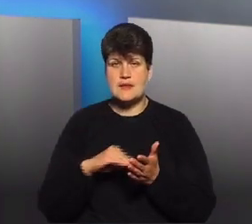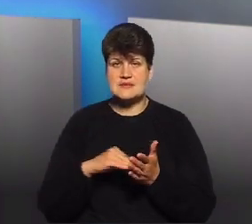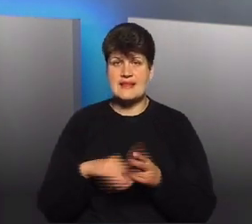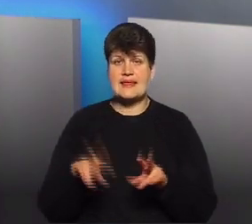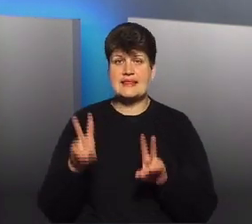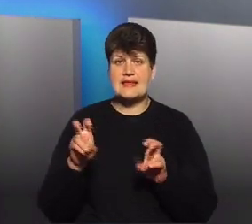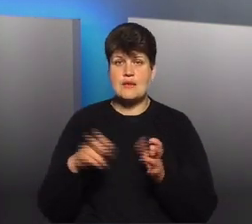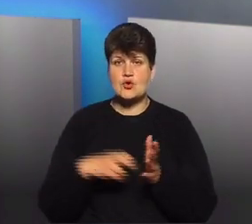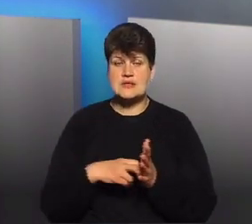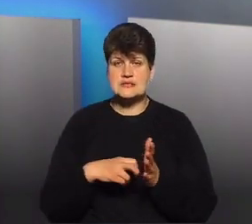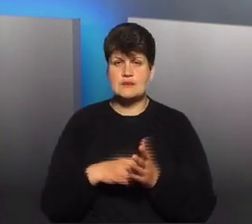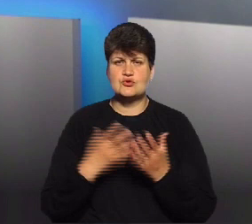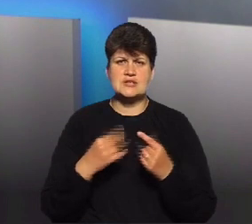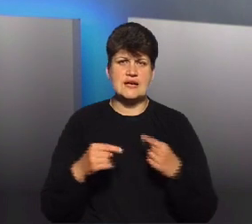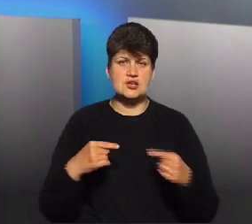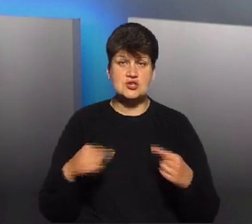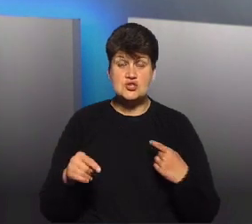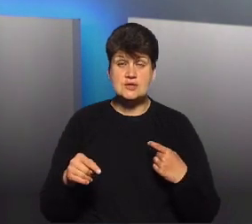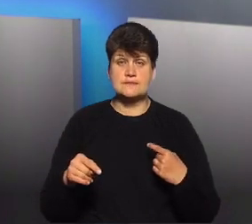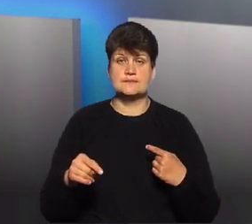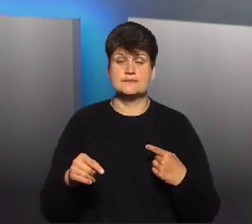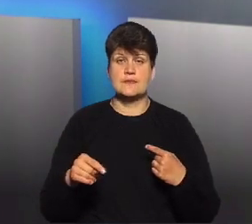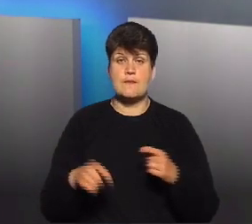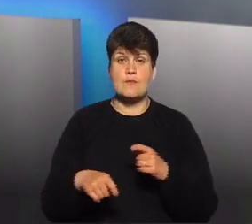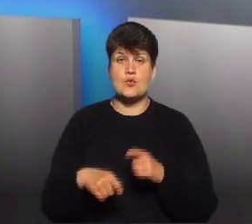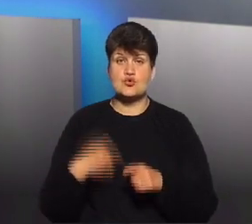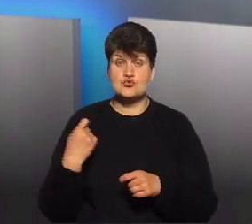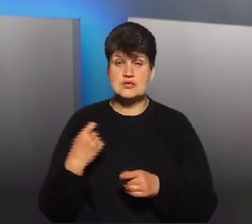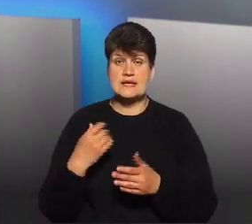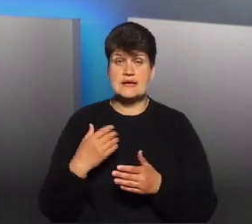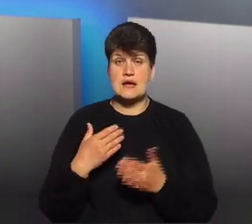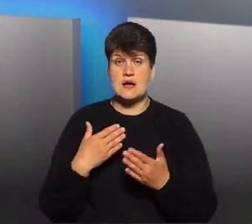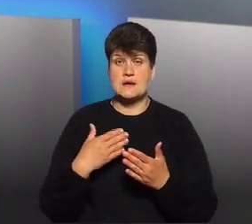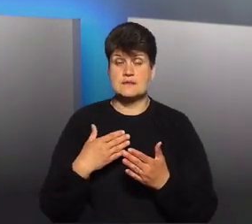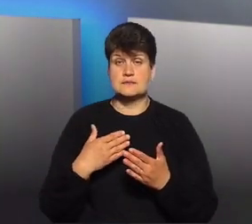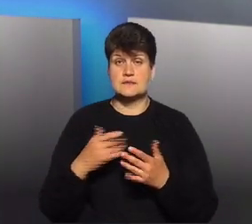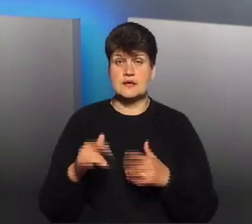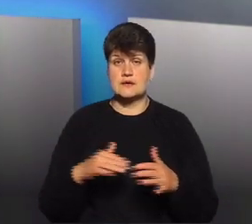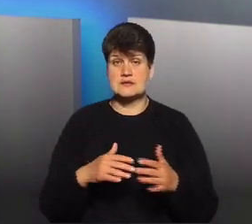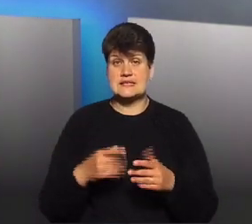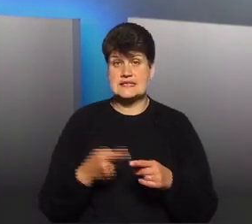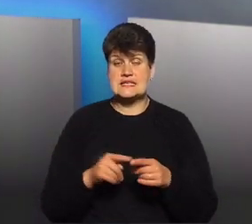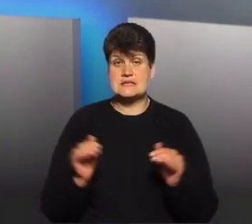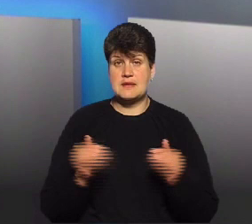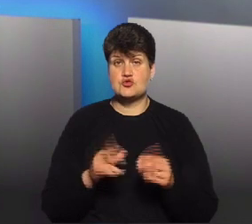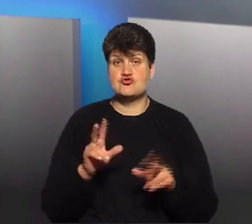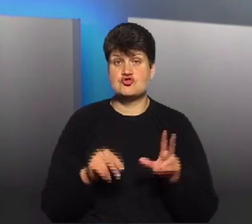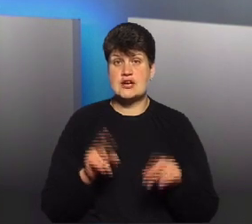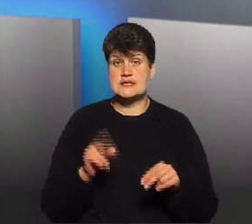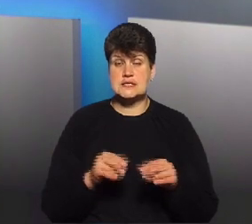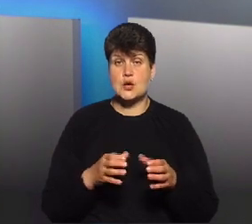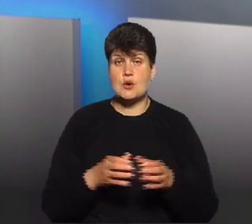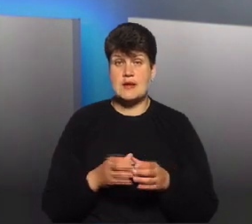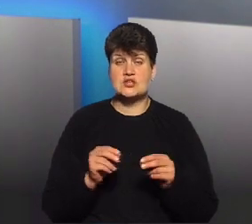ще інші речі, порушення такої ділової комунікації – це зменшує шанси громади. А чим більше громада демонструє своє